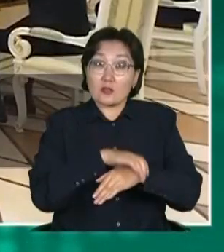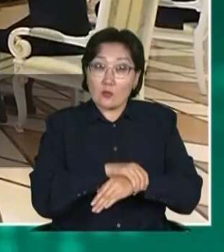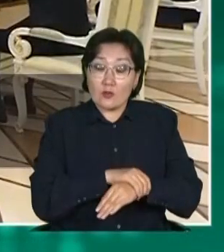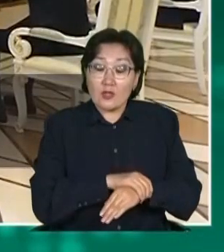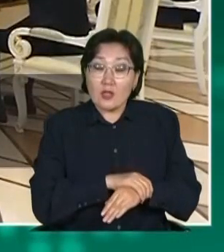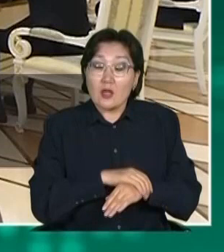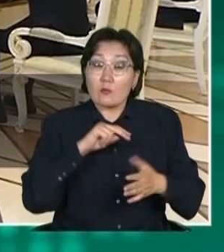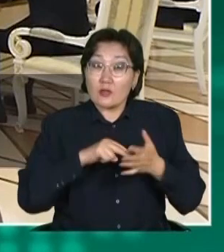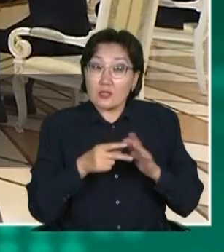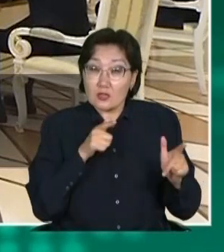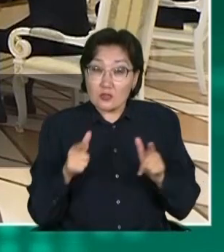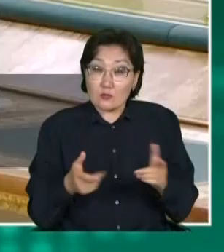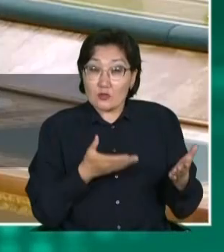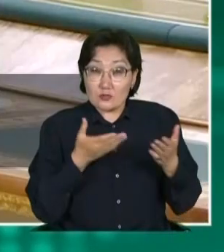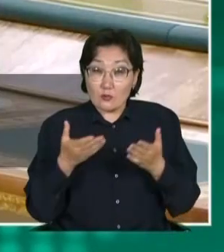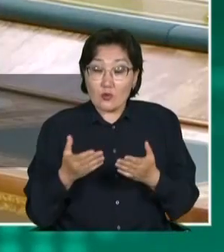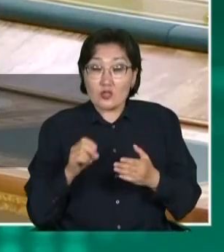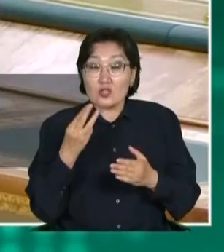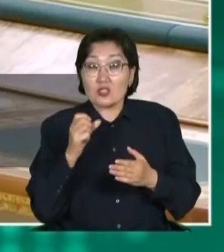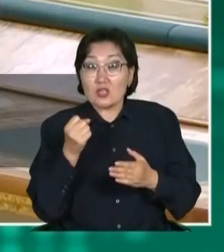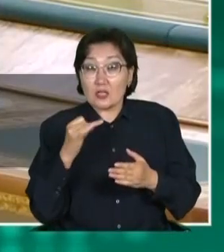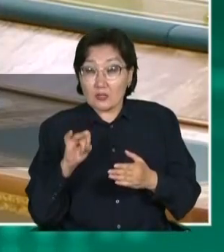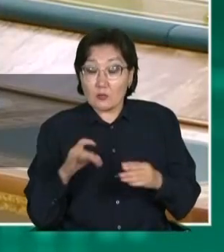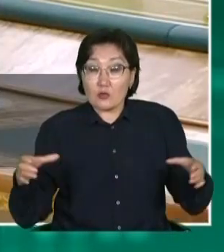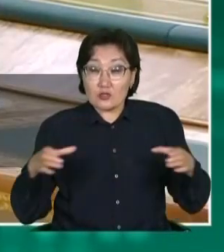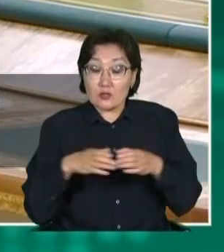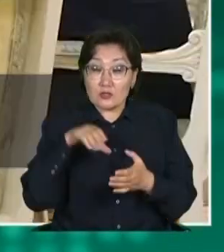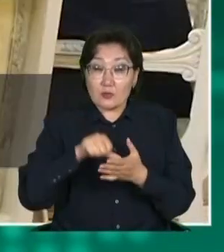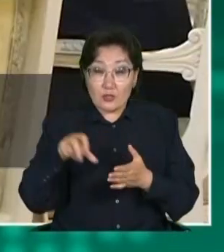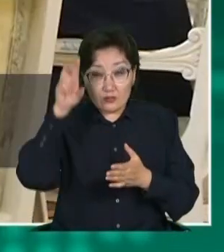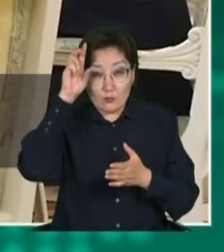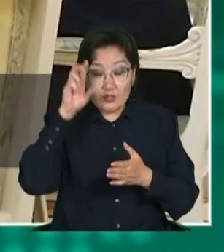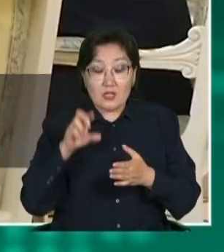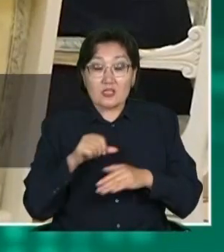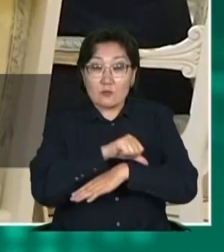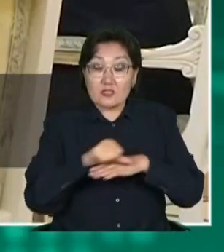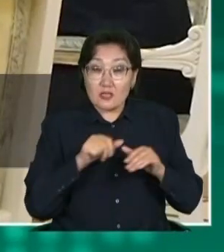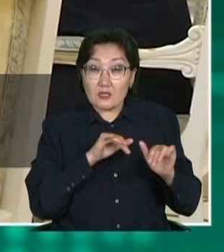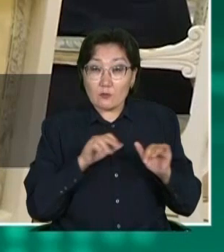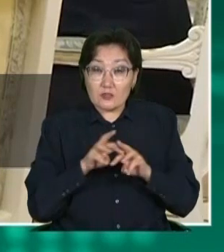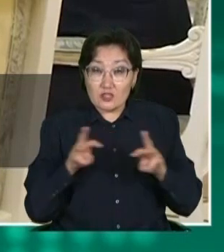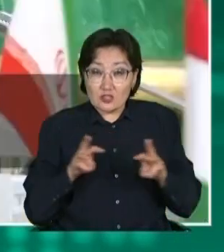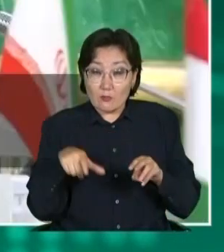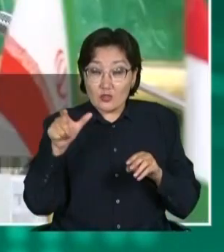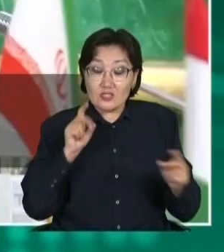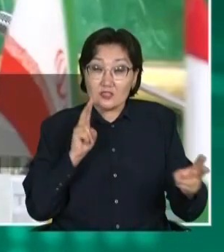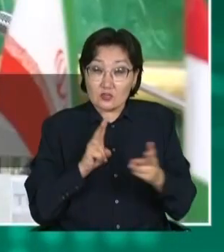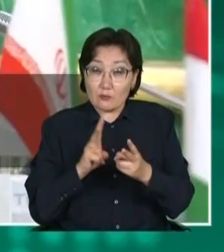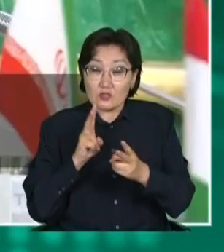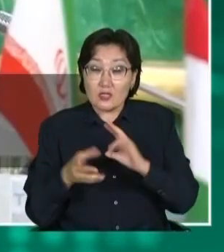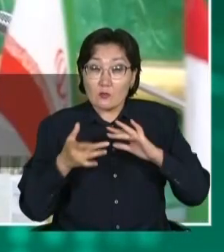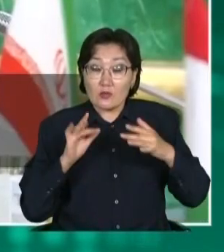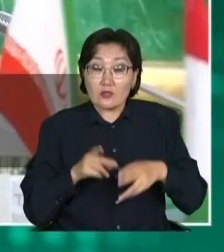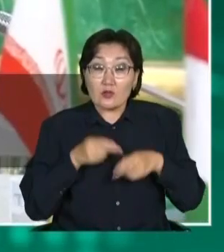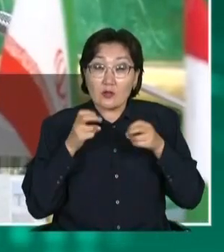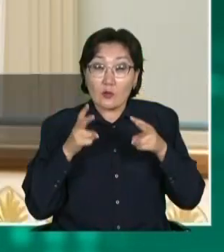әзірлеуге шақырды. Бүгін президент Шанхай ынтымақтастығы ұйымына мүше мемлекеттердің сыртқы істер министрлерімен кездесіп, киберқауіптің